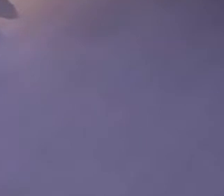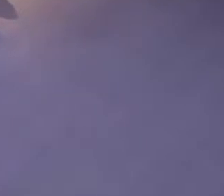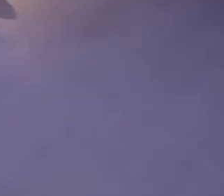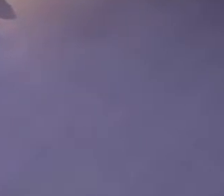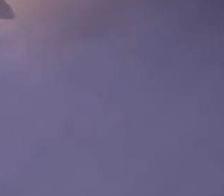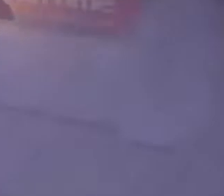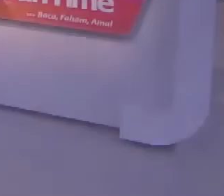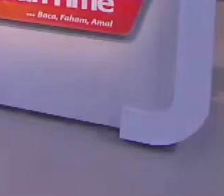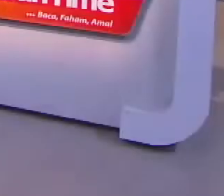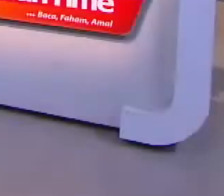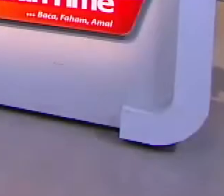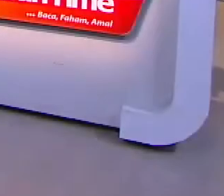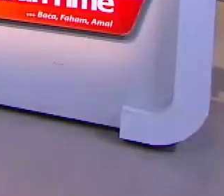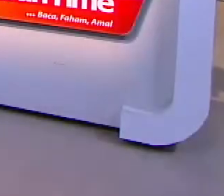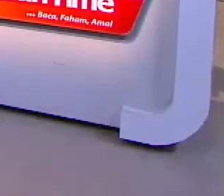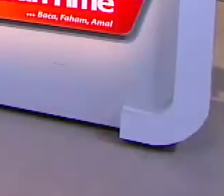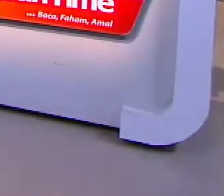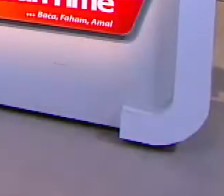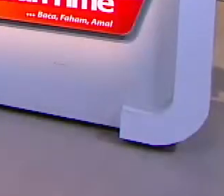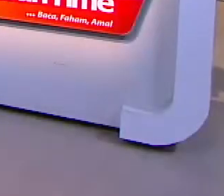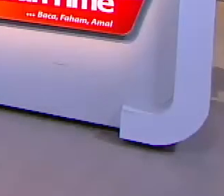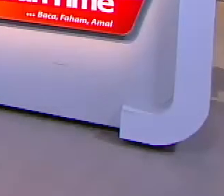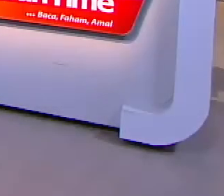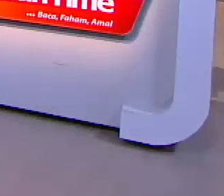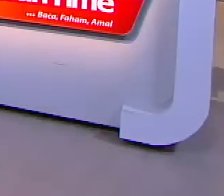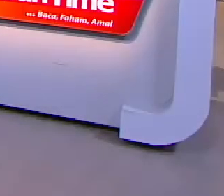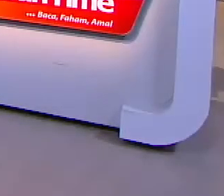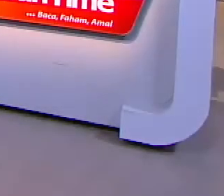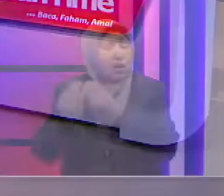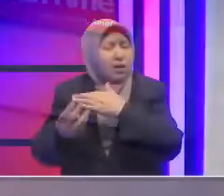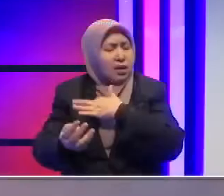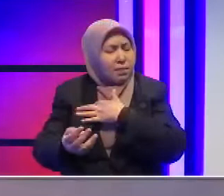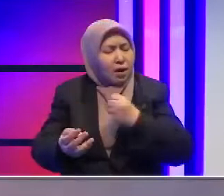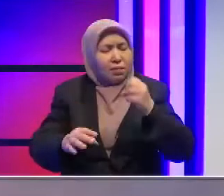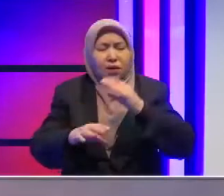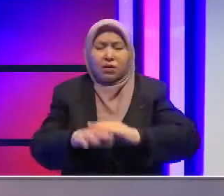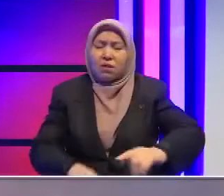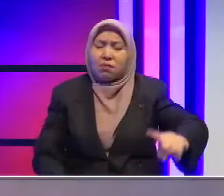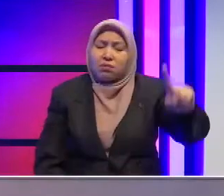إلا إذا تمنى